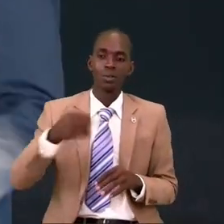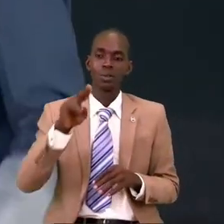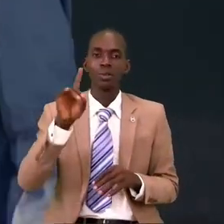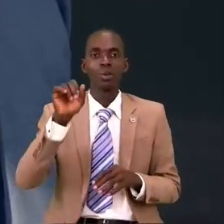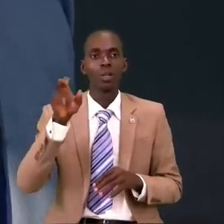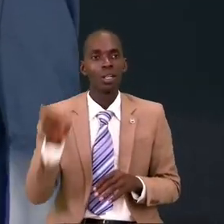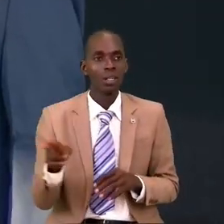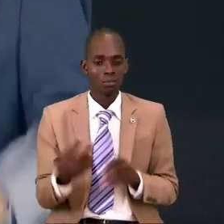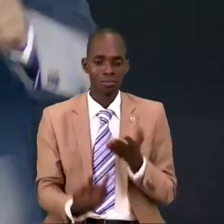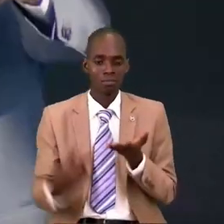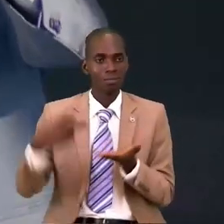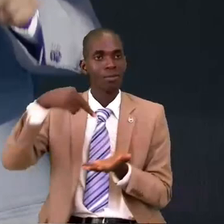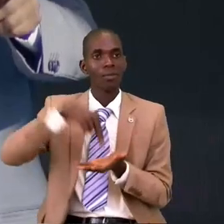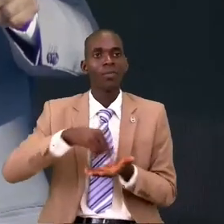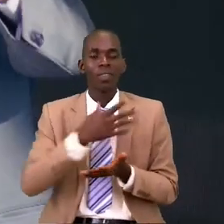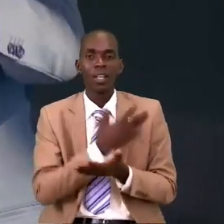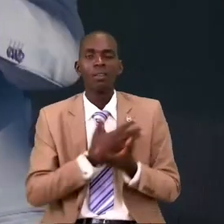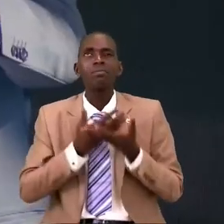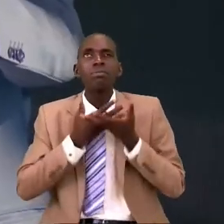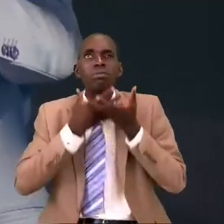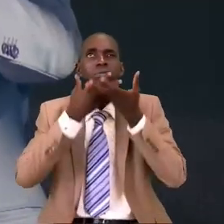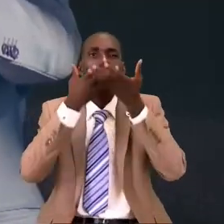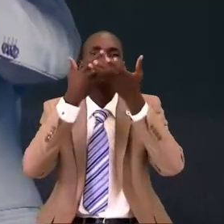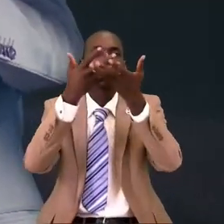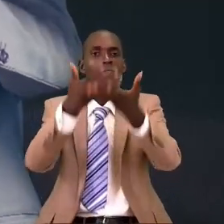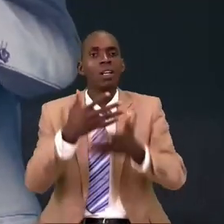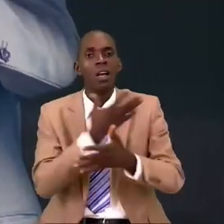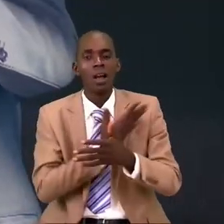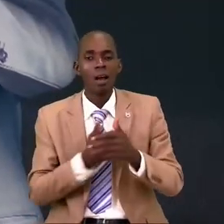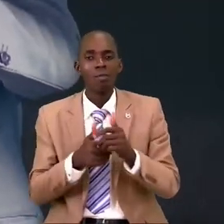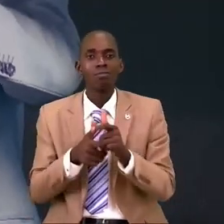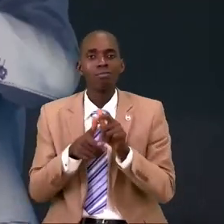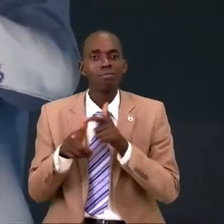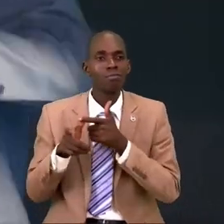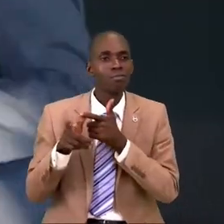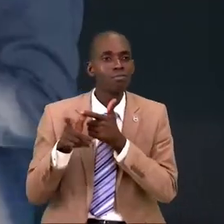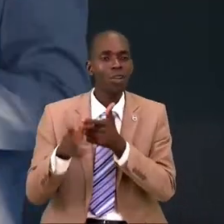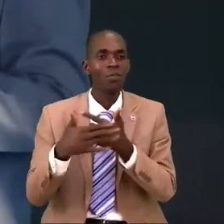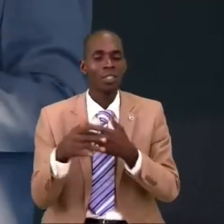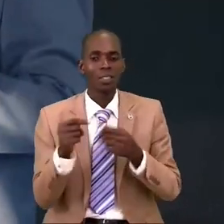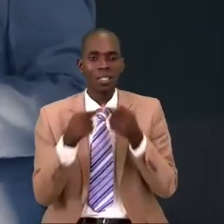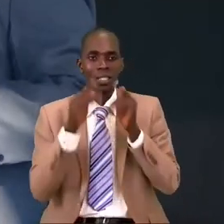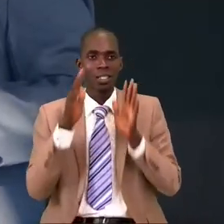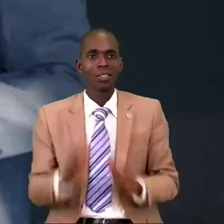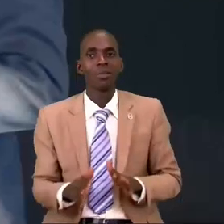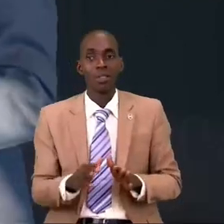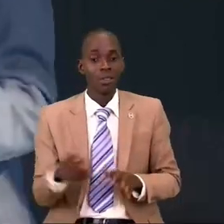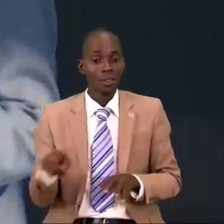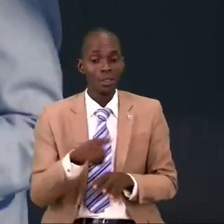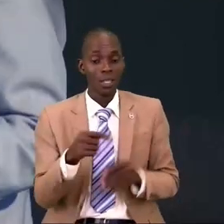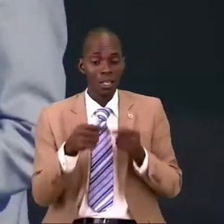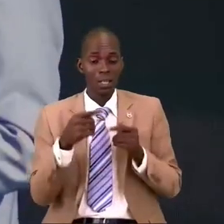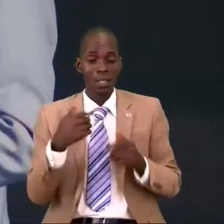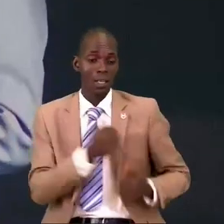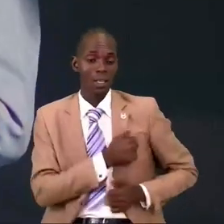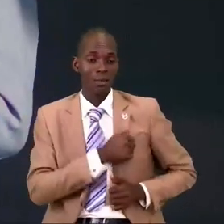des Philistins. Jusque dans la... Ils étaient timides avant. Le courage de David leur a donné le courage. Et ils